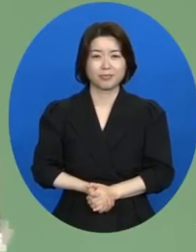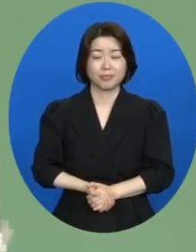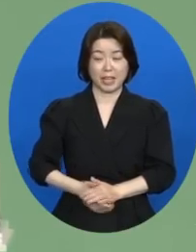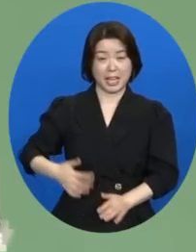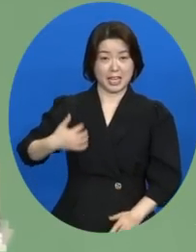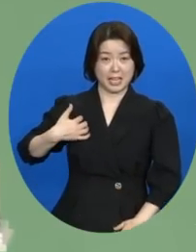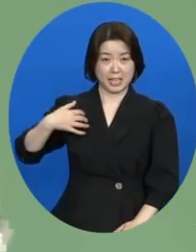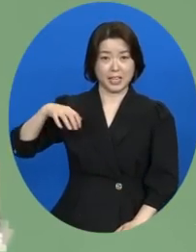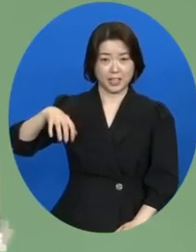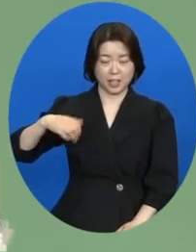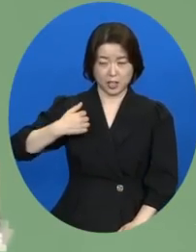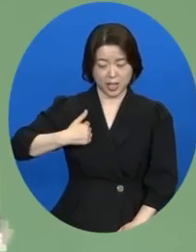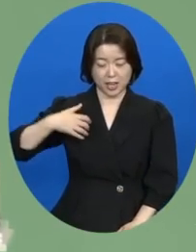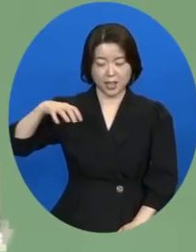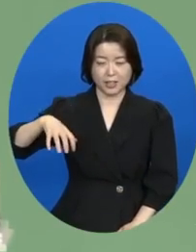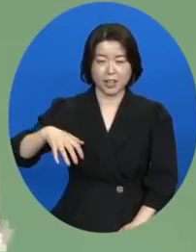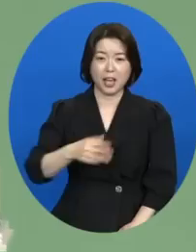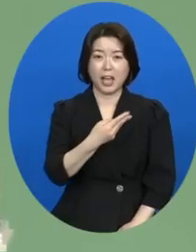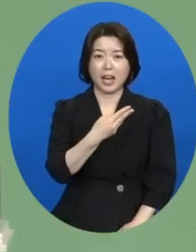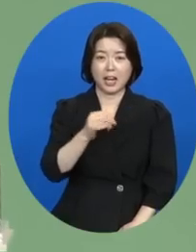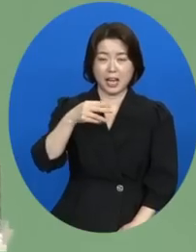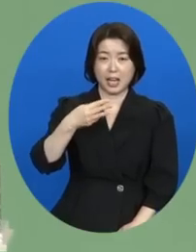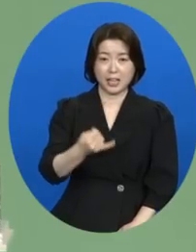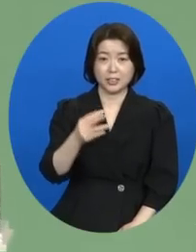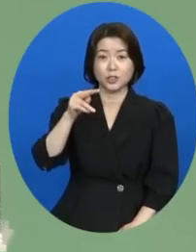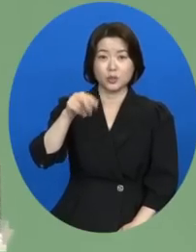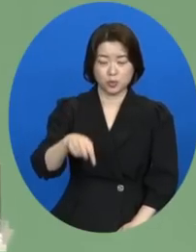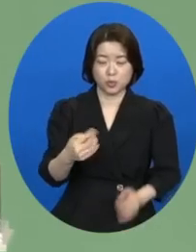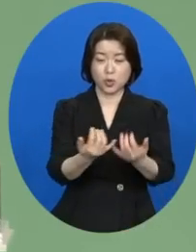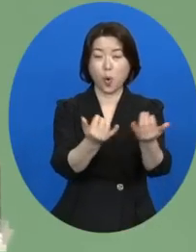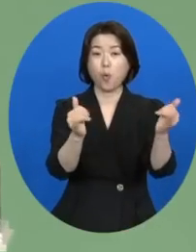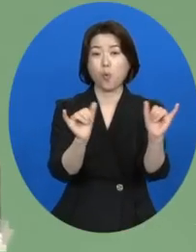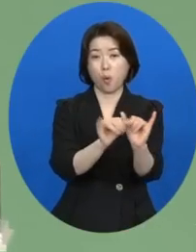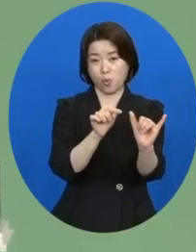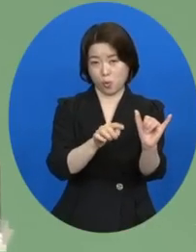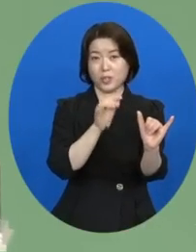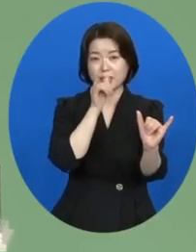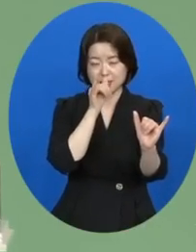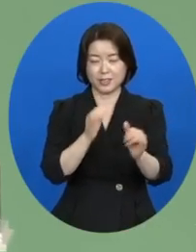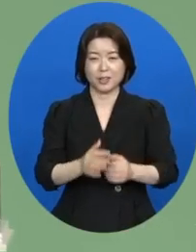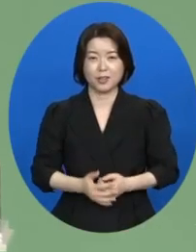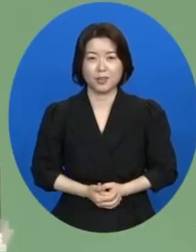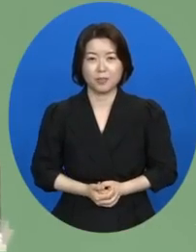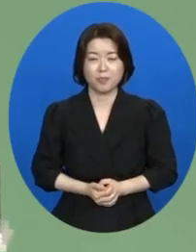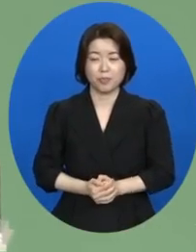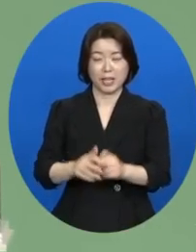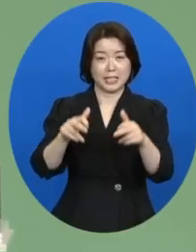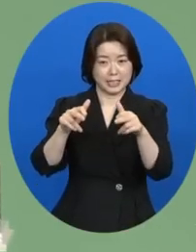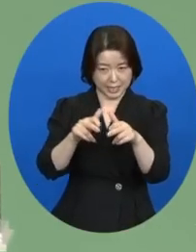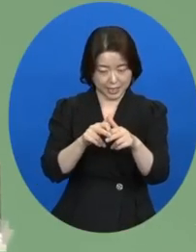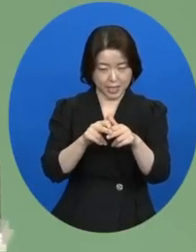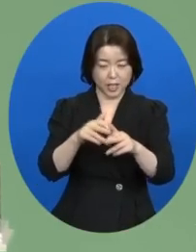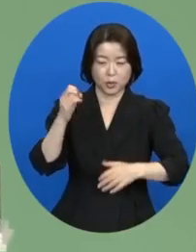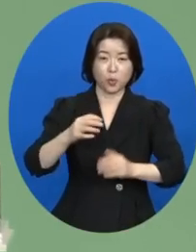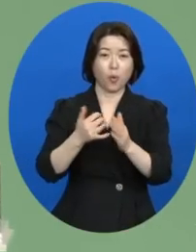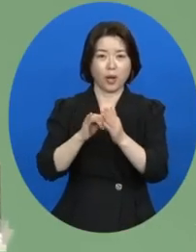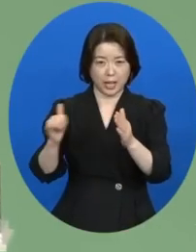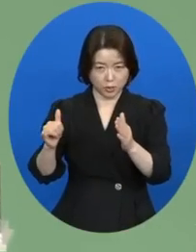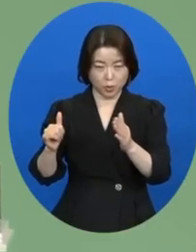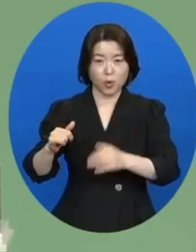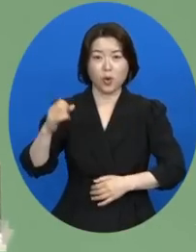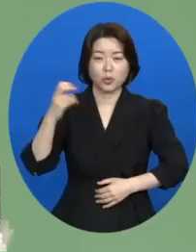캐나다에 라루슈 공동체라는 곳이 있습니다. 장애인과 가족들